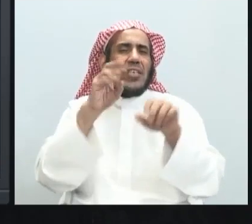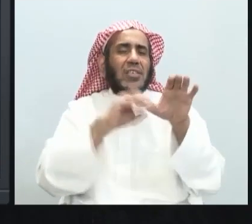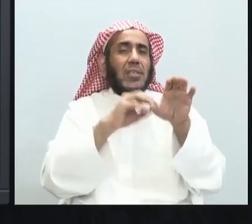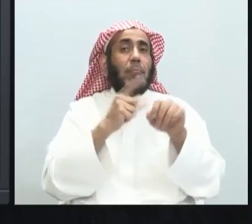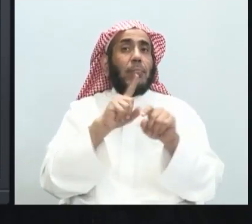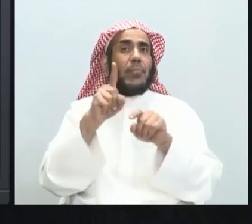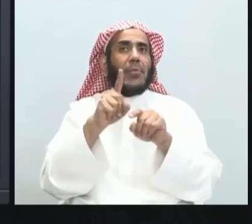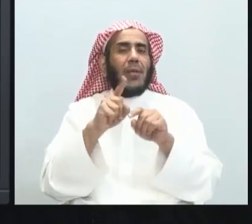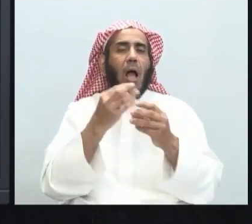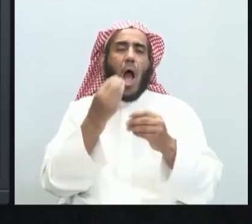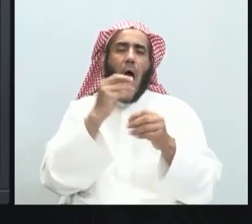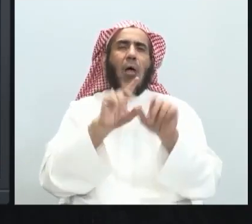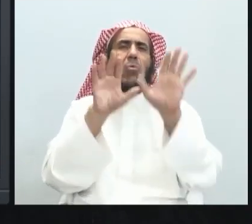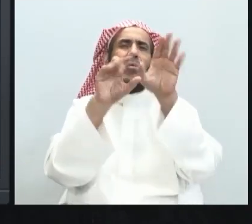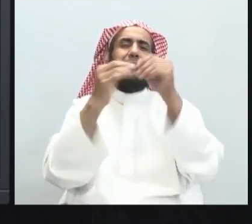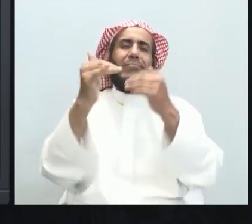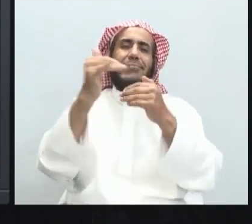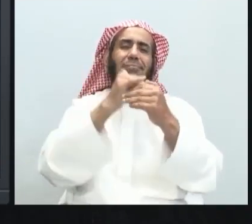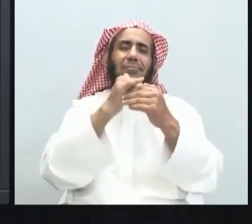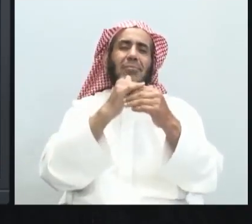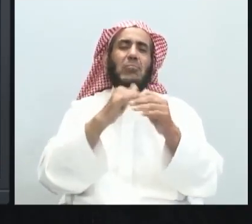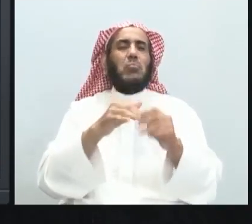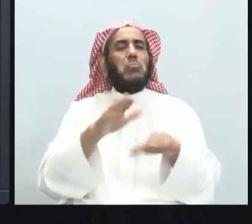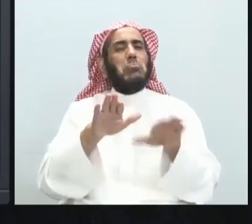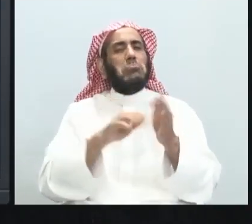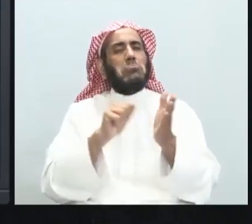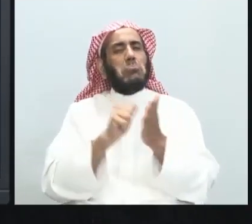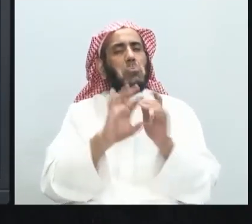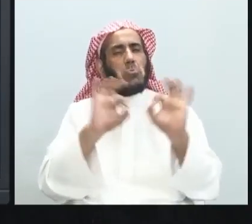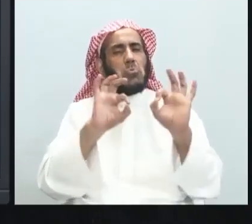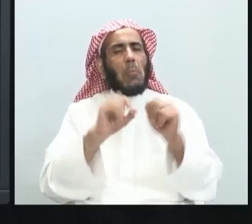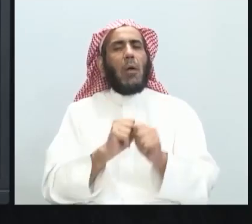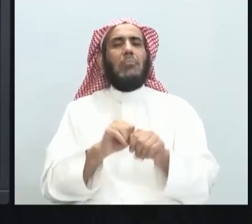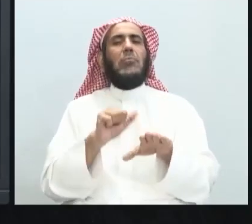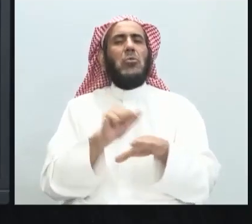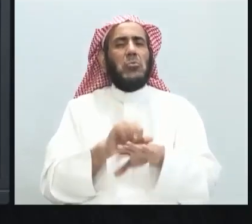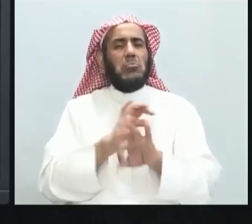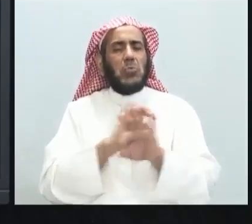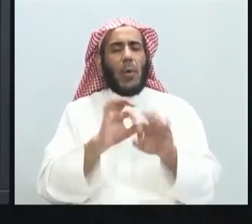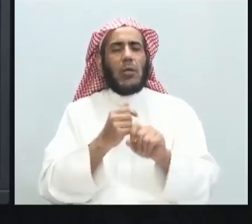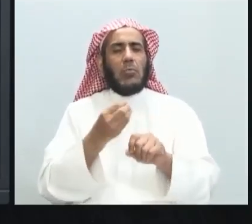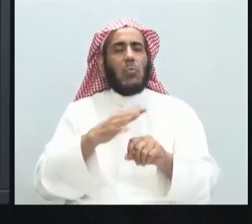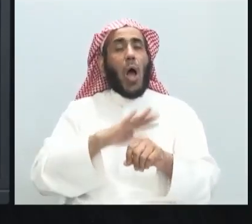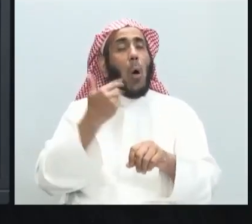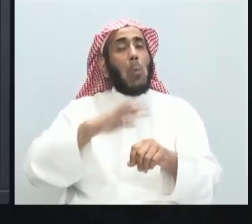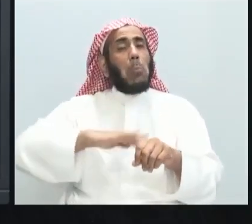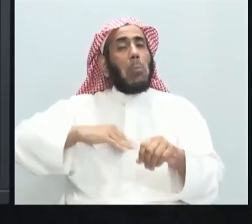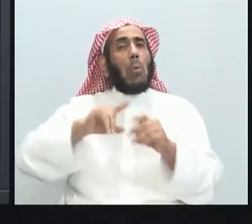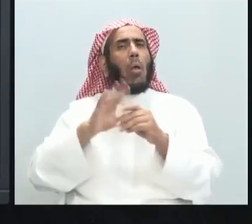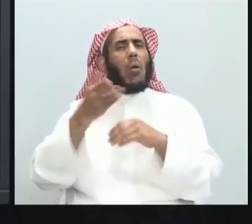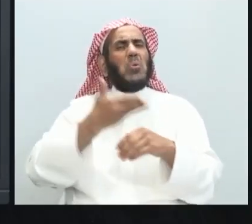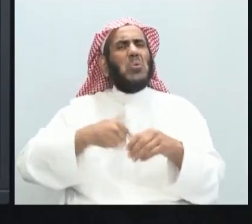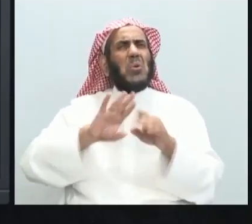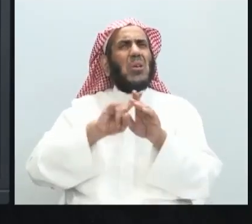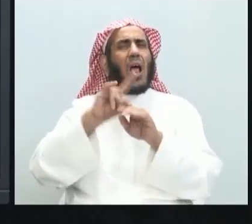فالله تعالى قد اعطاها الرزق ورجعت في المساء وهي قد شبعت بحمد الله تعالى